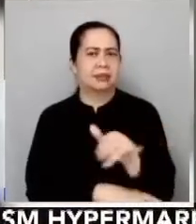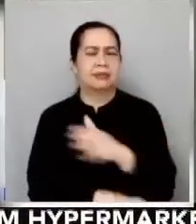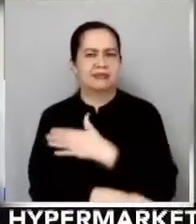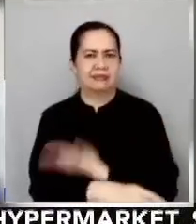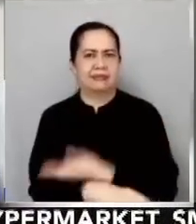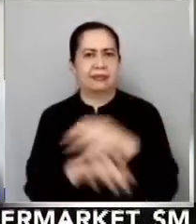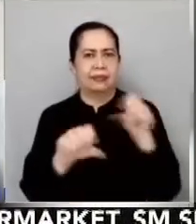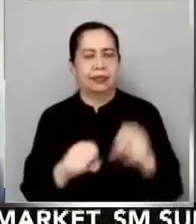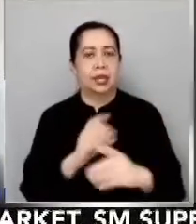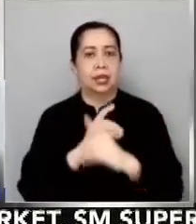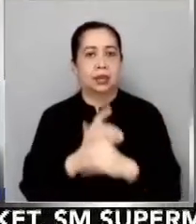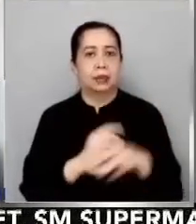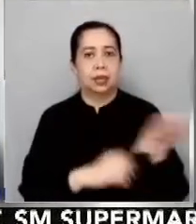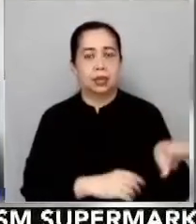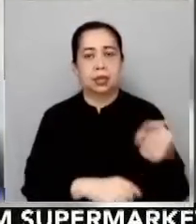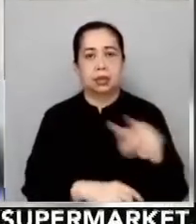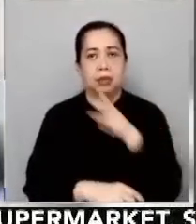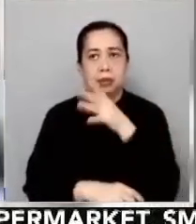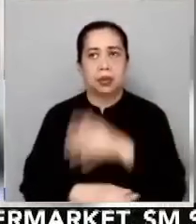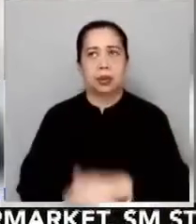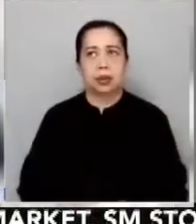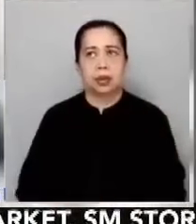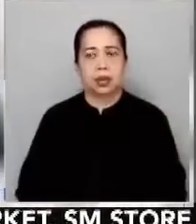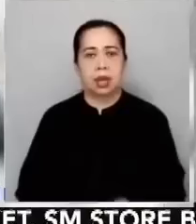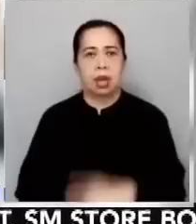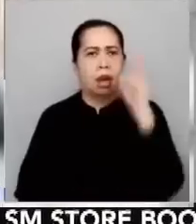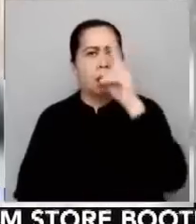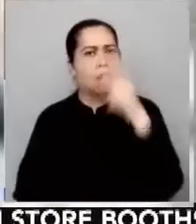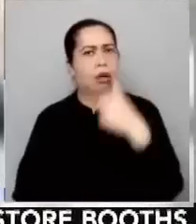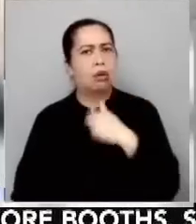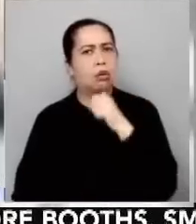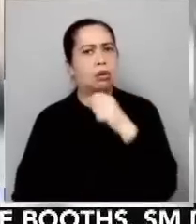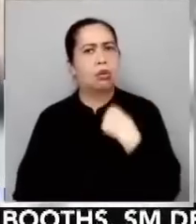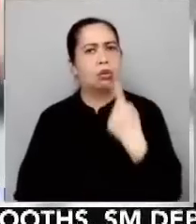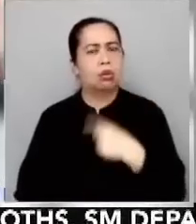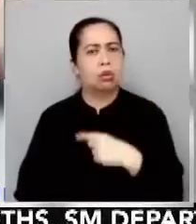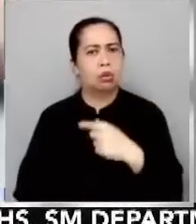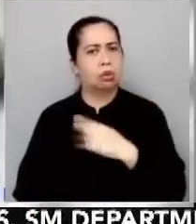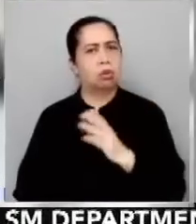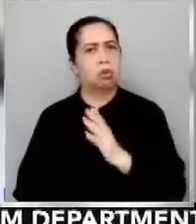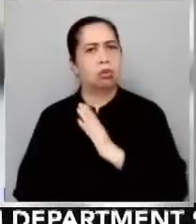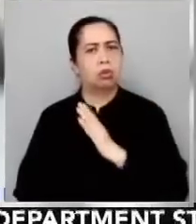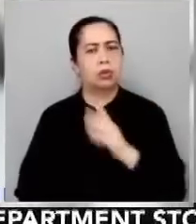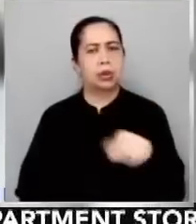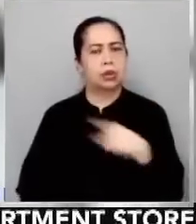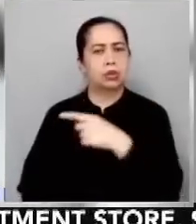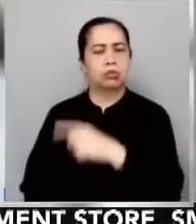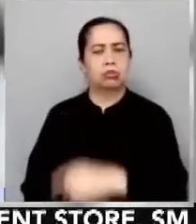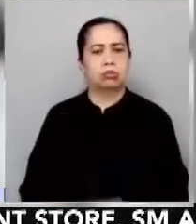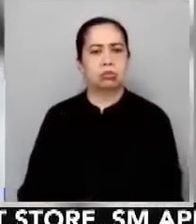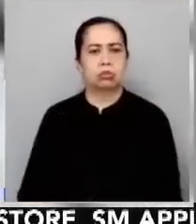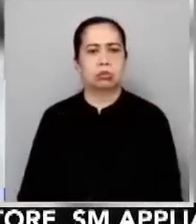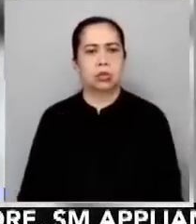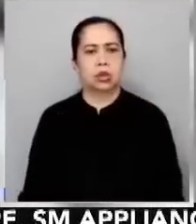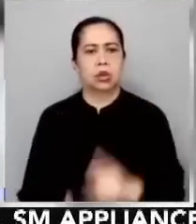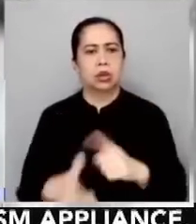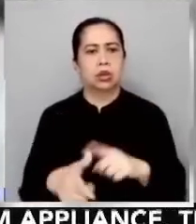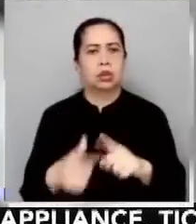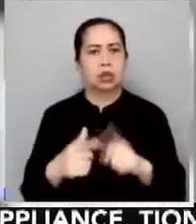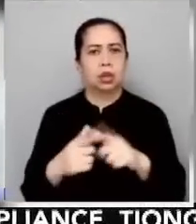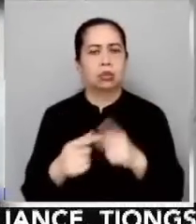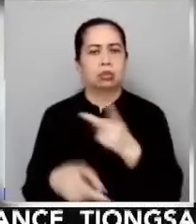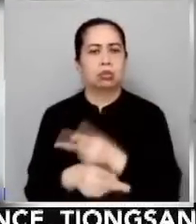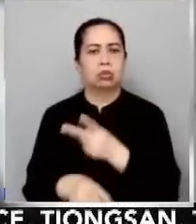Depensa naman ng bata sa kanyang ina, napagkamalan lang daw siya. Mabait po siya sa amin. Tapos po, nag-aalaga po siya ng